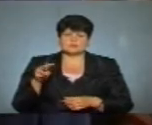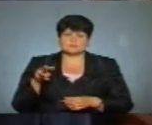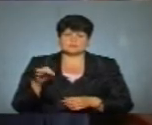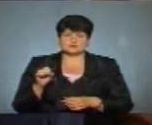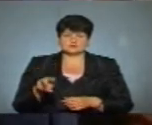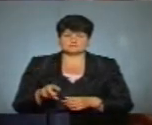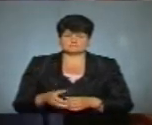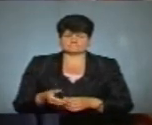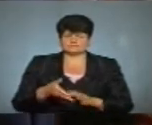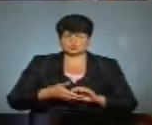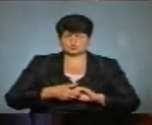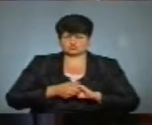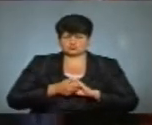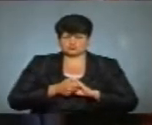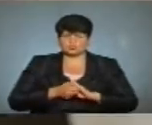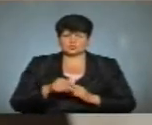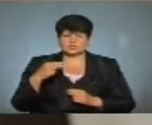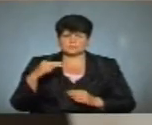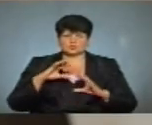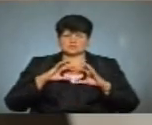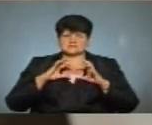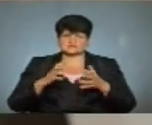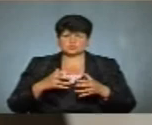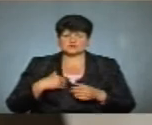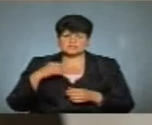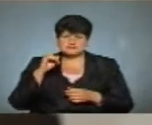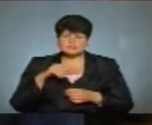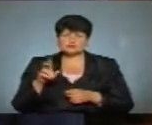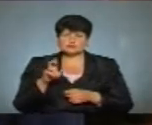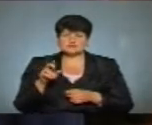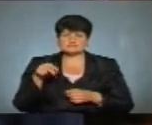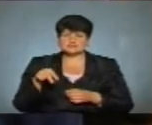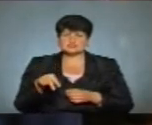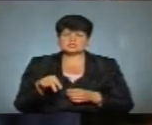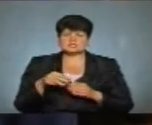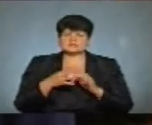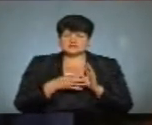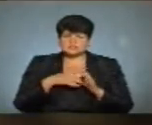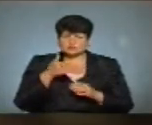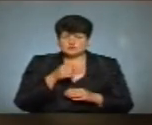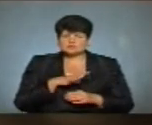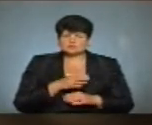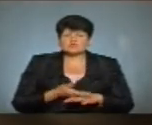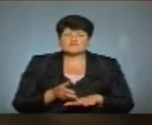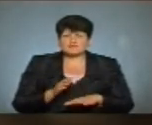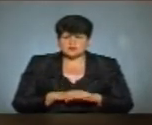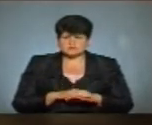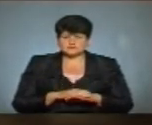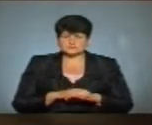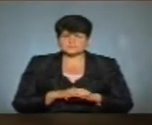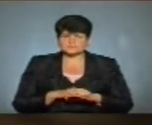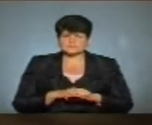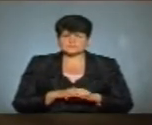Бажати руку дійсному чемпіону світу. Я знаю, що в березні 2019 року це було важко, так? Я знаю, що ви ще